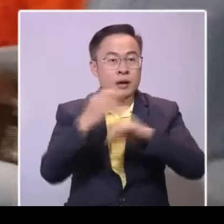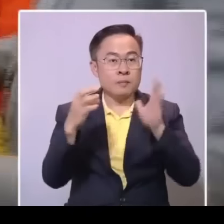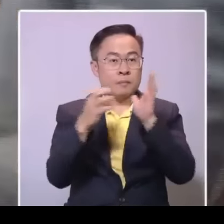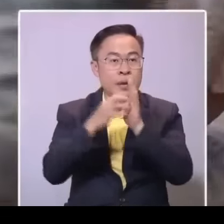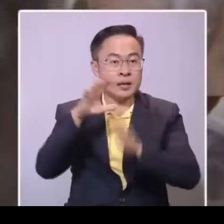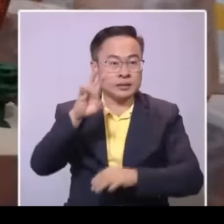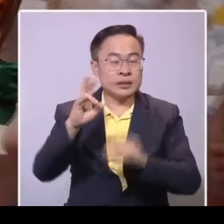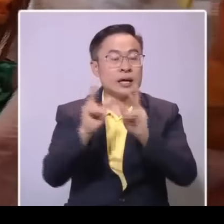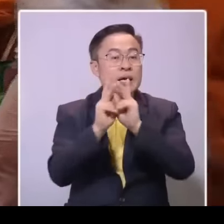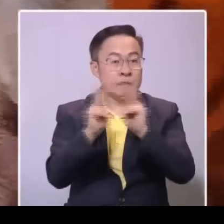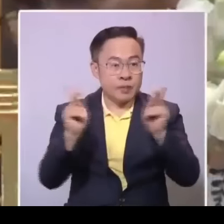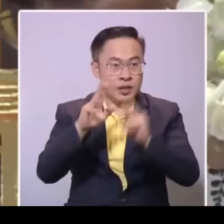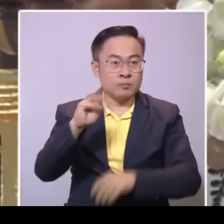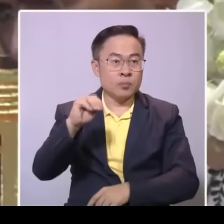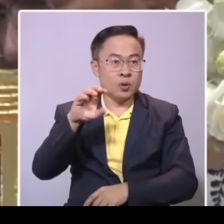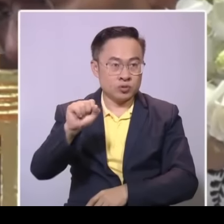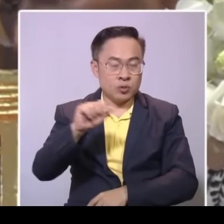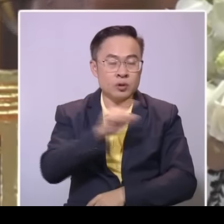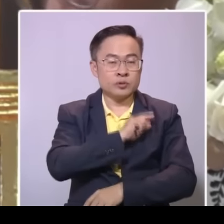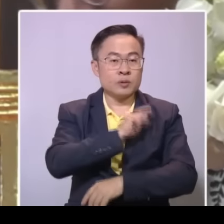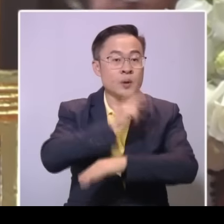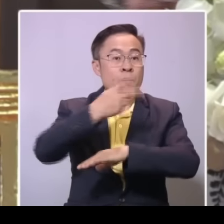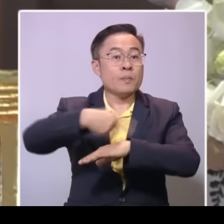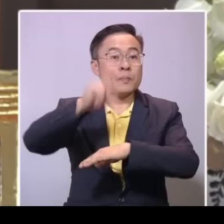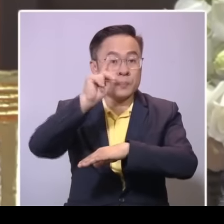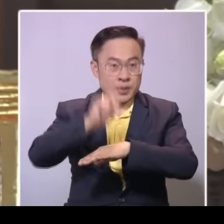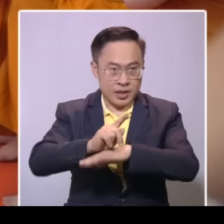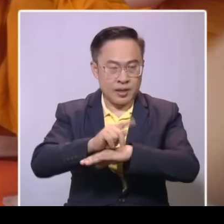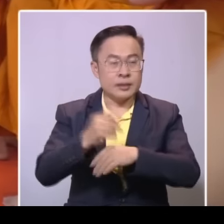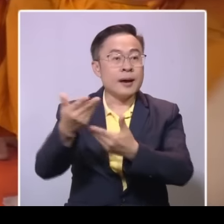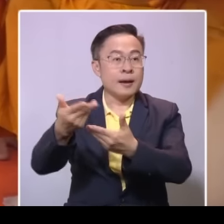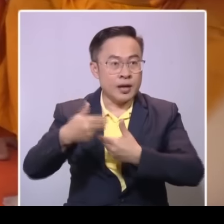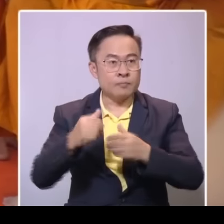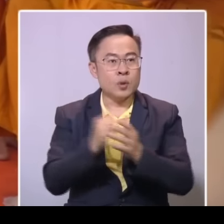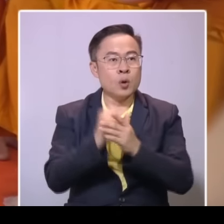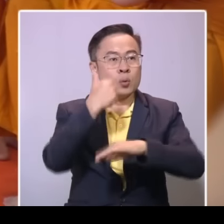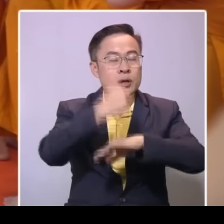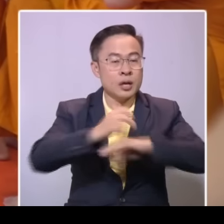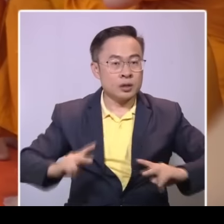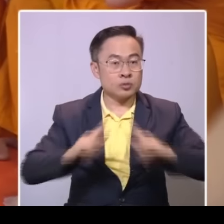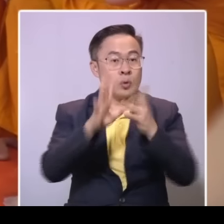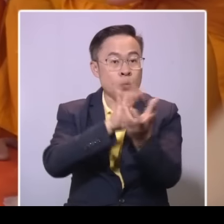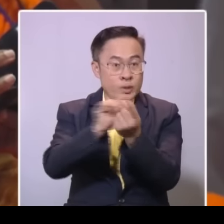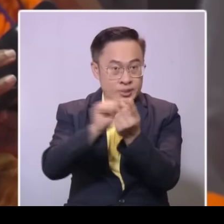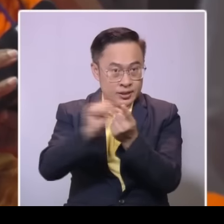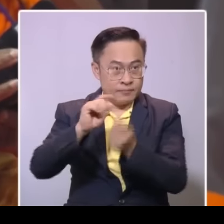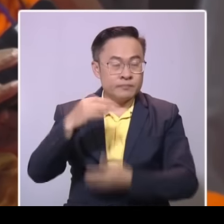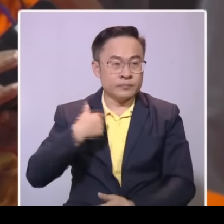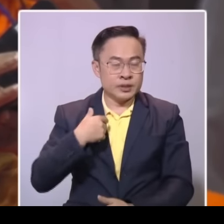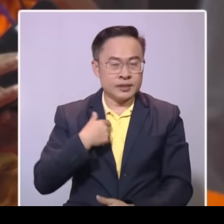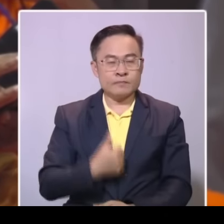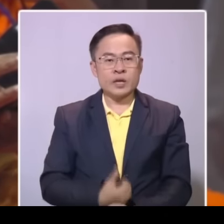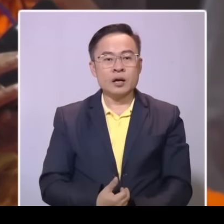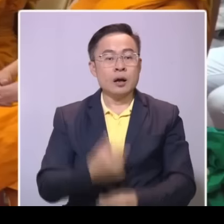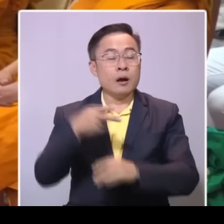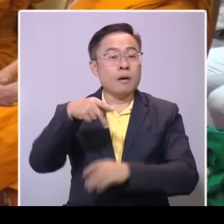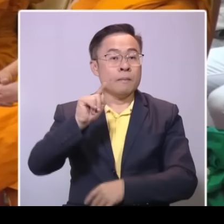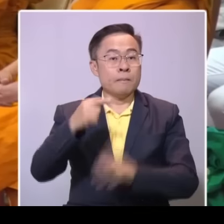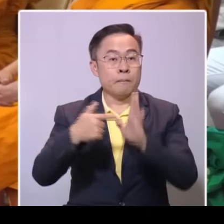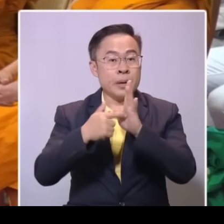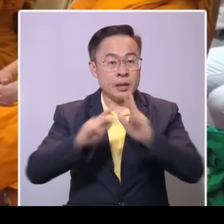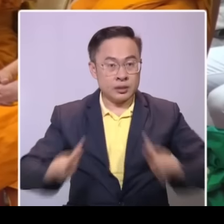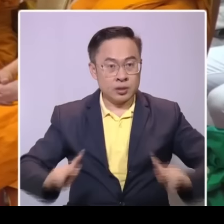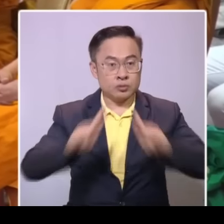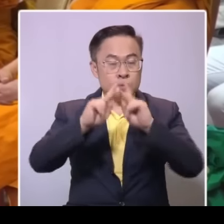กรรมการมหาเถรสมาคมเป็นประธานฝ่ายสงฆ์พร้อมด้วยผู้บริหารกระทรวงวัฒนธรรมนางยุภาทวีวัฒนกิจบวรปลัดกระทรวง